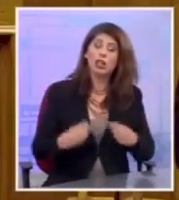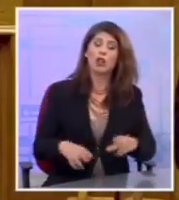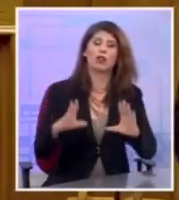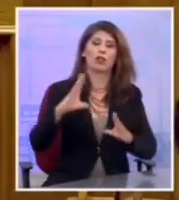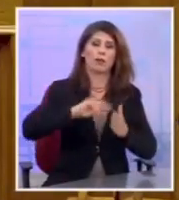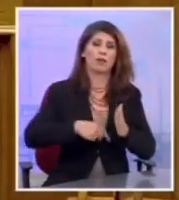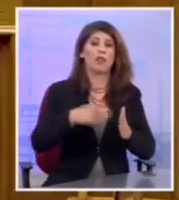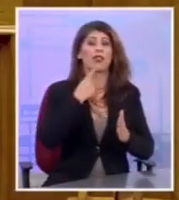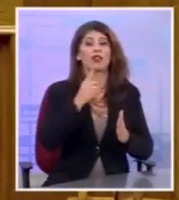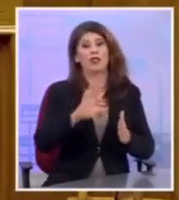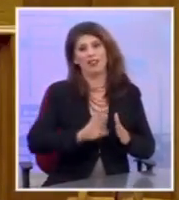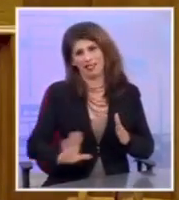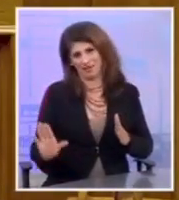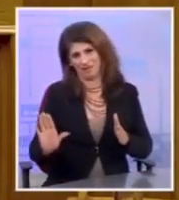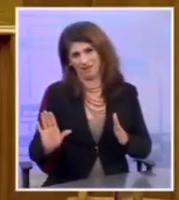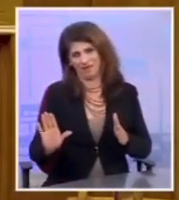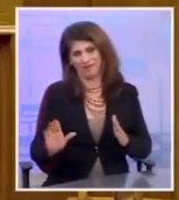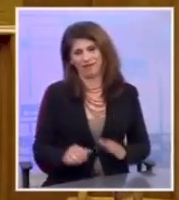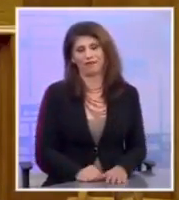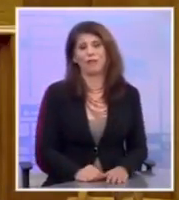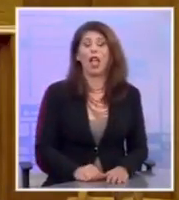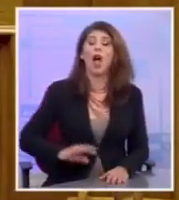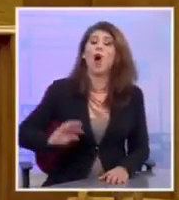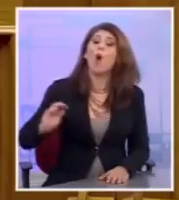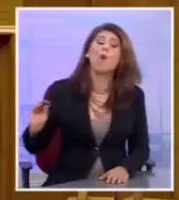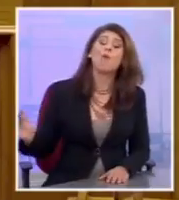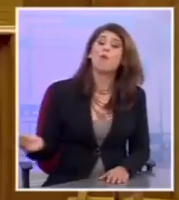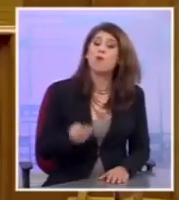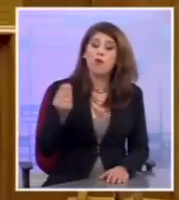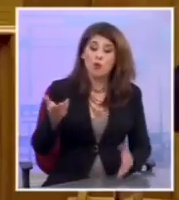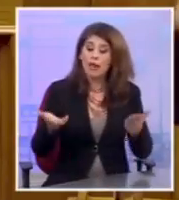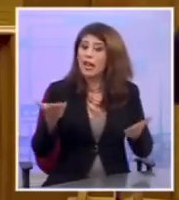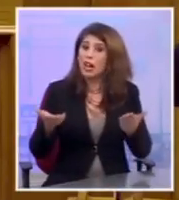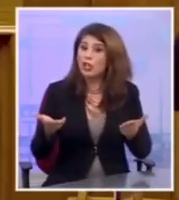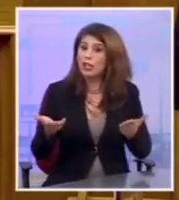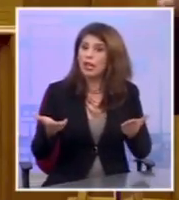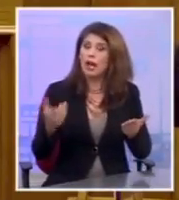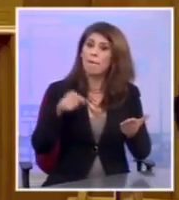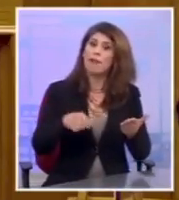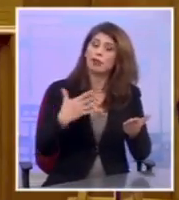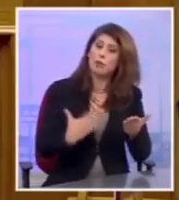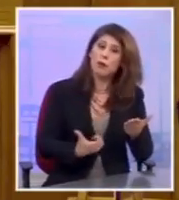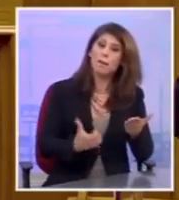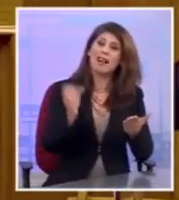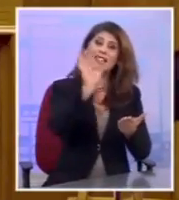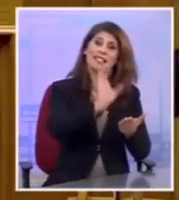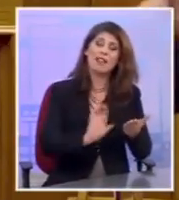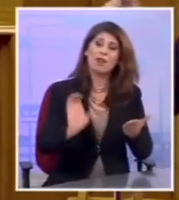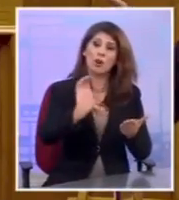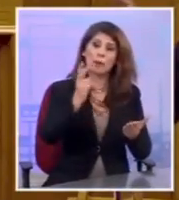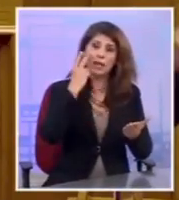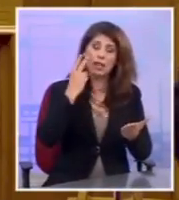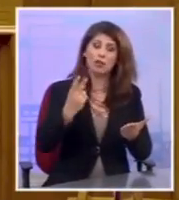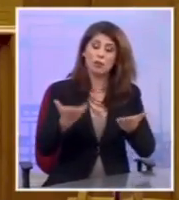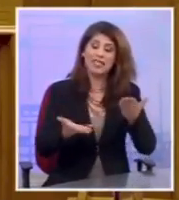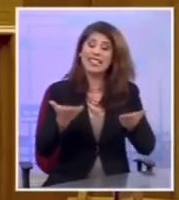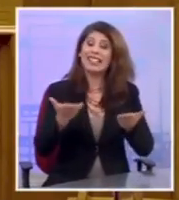το λες από πάντα. Αλλά πού βρισκόμαστε σχετικά με αυτό που υπάρχει στην Ευρώπη? Να το δούμε